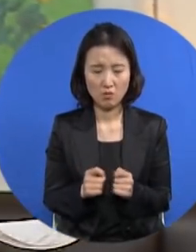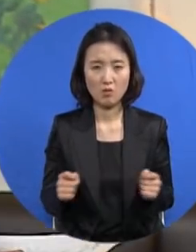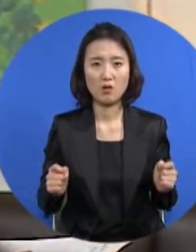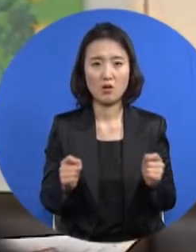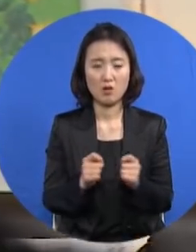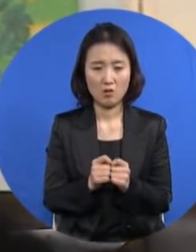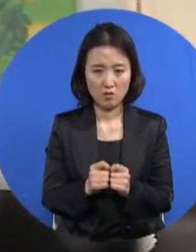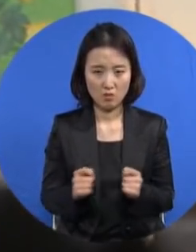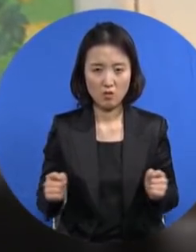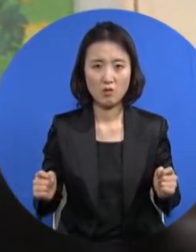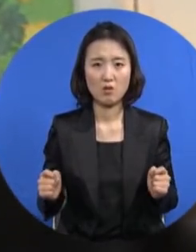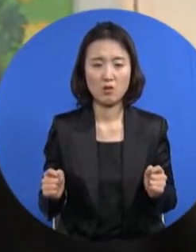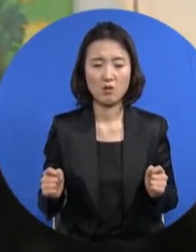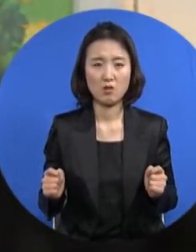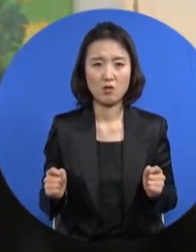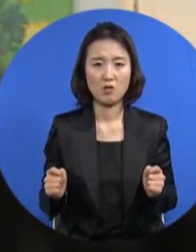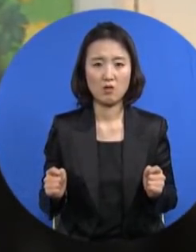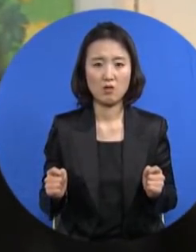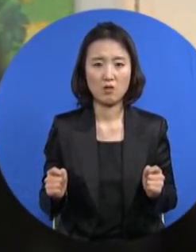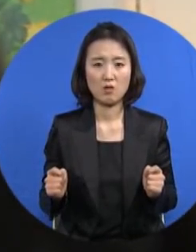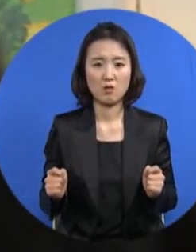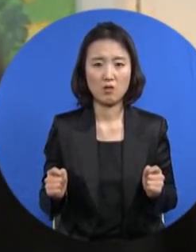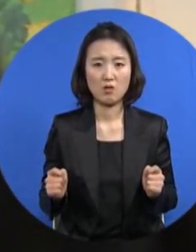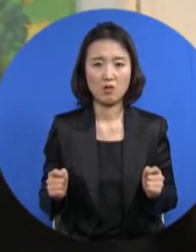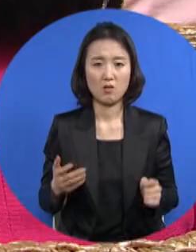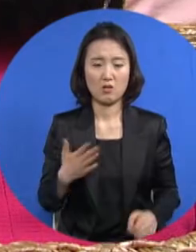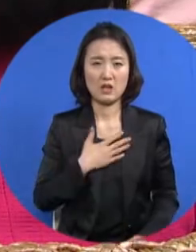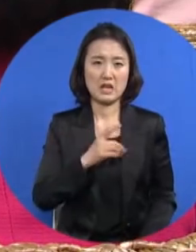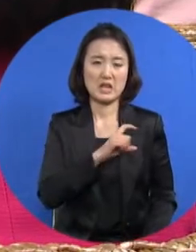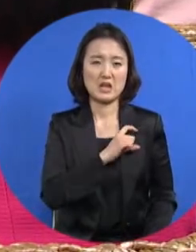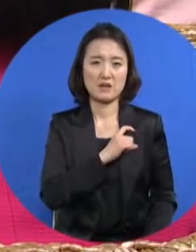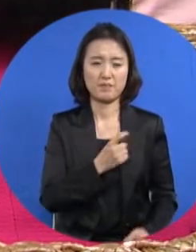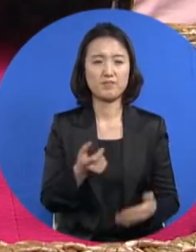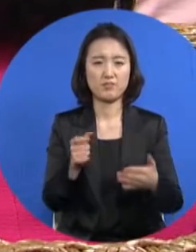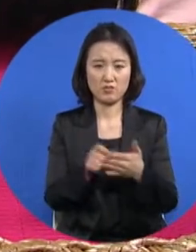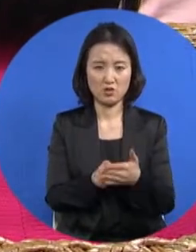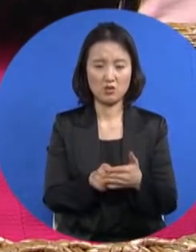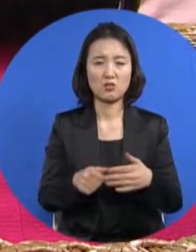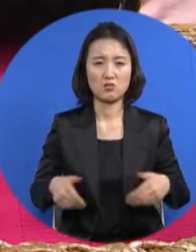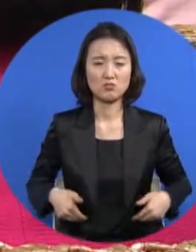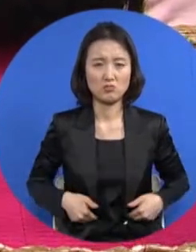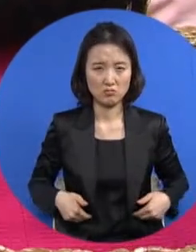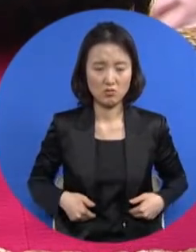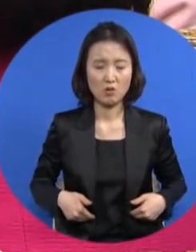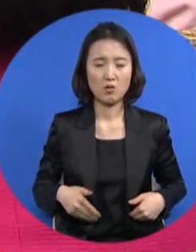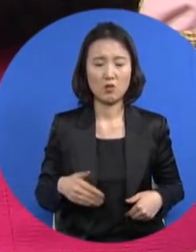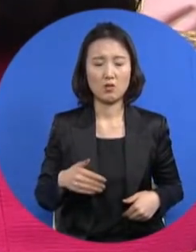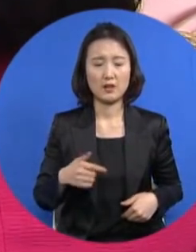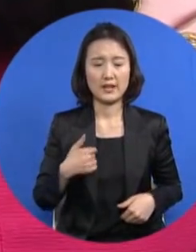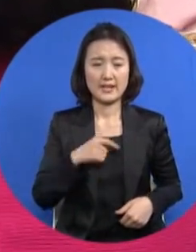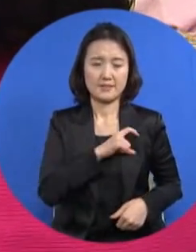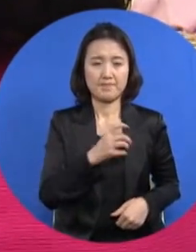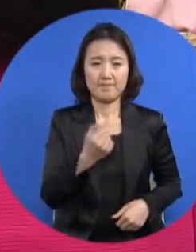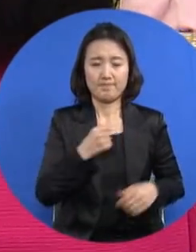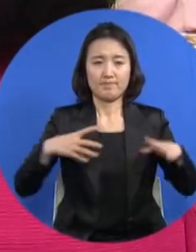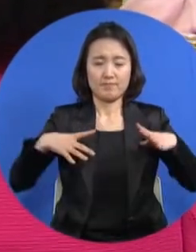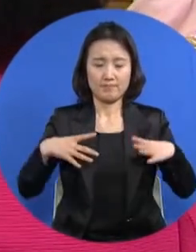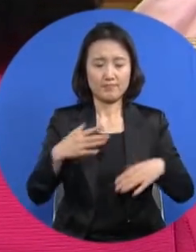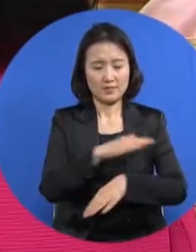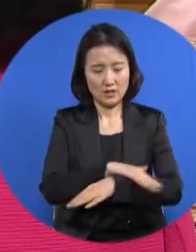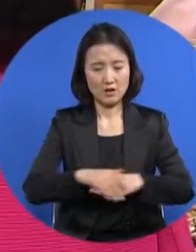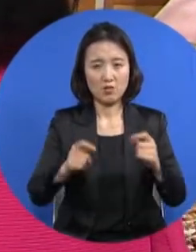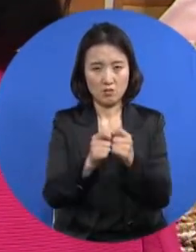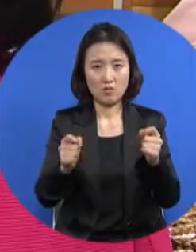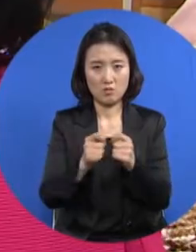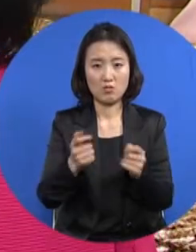오래오래 제 회사 이름이 제 이름을 달고 가는 회거든요. 오래오래 가기 위해서 그리고 행복한 기업을